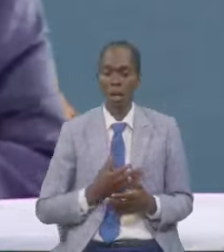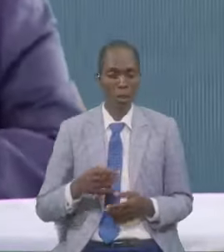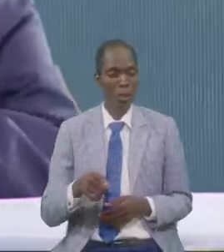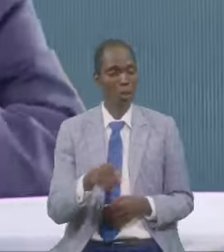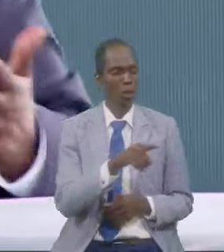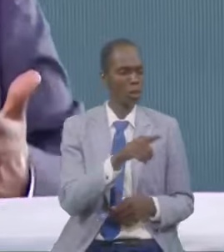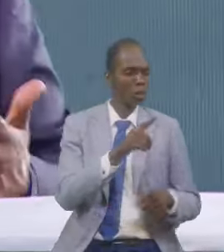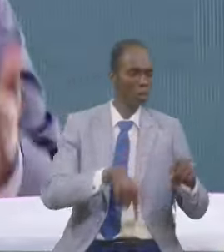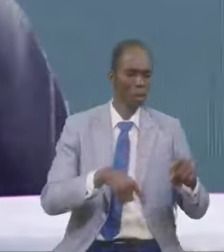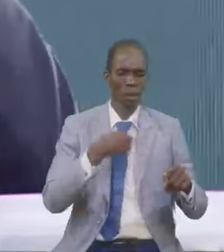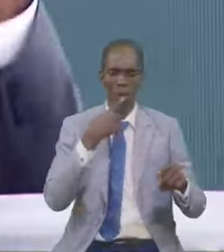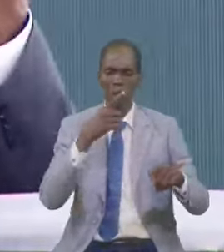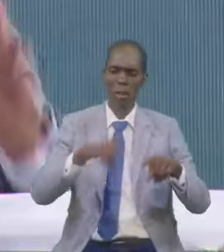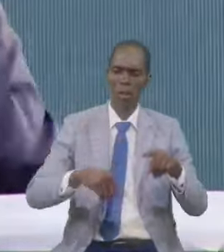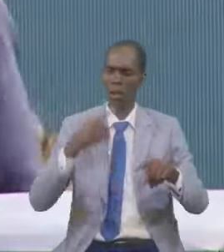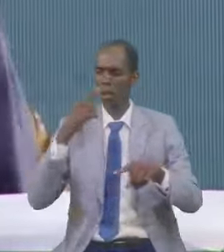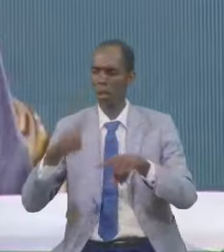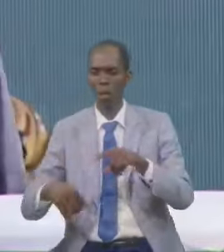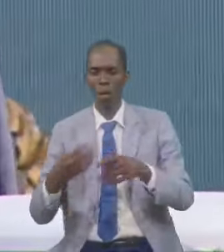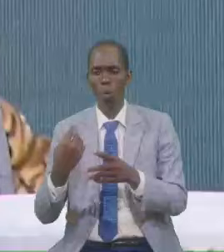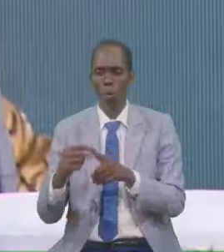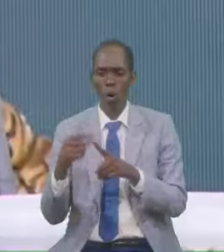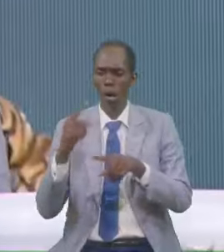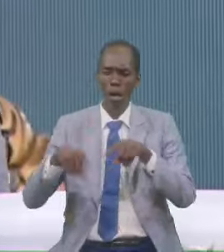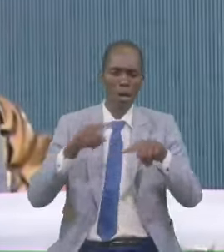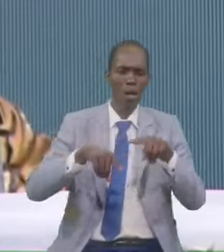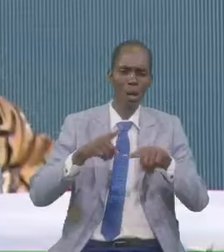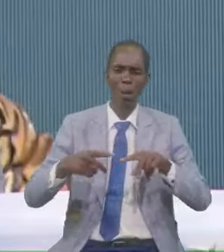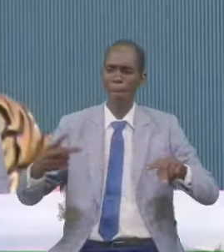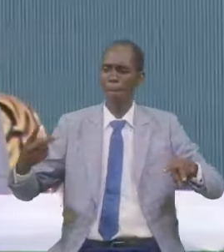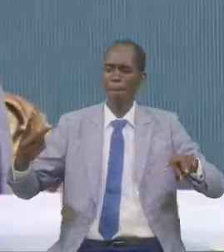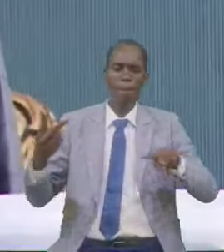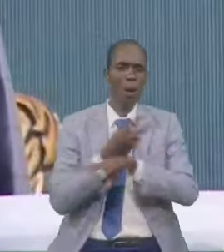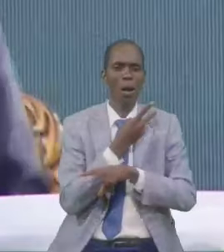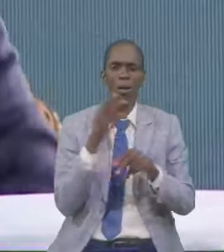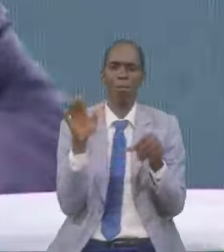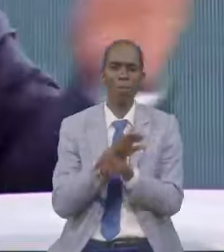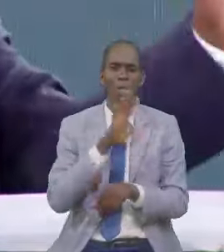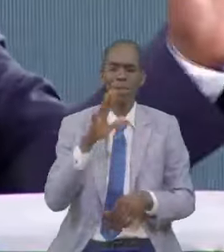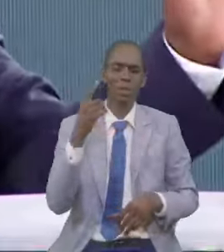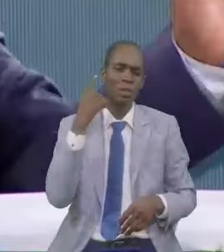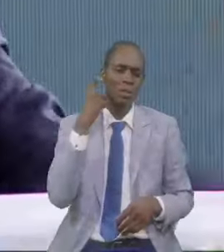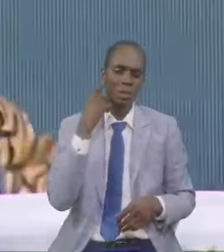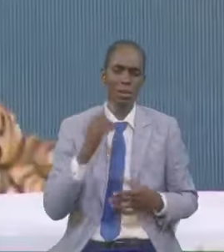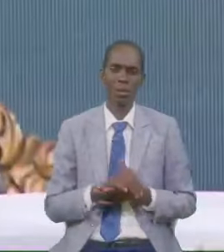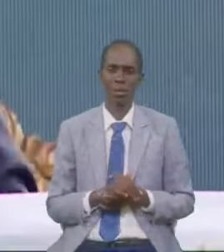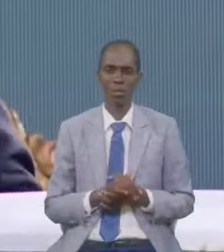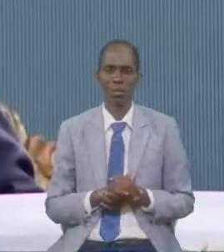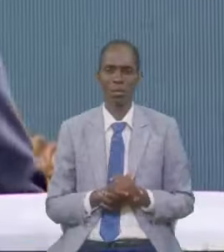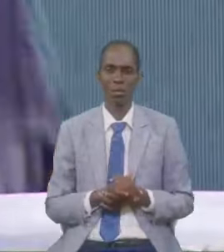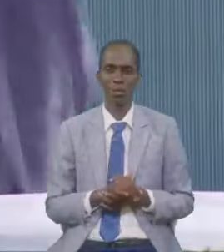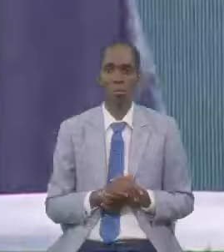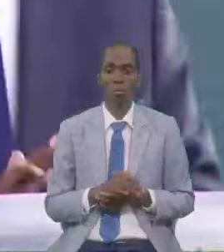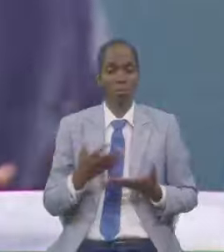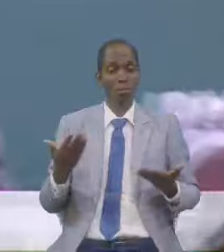cannot multiply to your hearing. అందరూ కూడా నీ వల్ల కాదు, వల్ల కాదు, వల్ల కాదు, చెవిలో మారు మ్రోగుతుంది. No more courage.